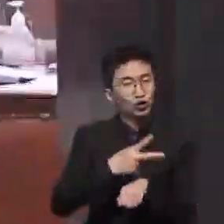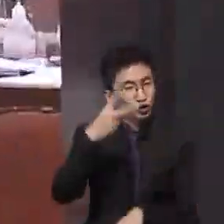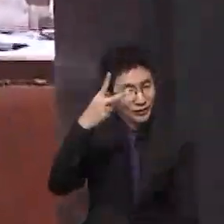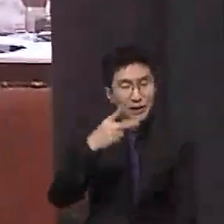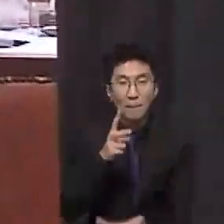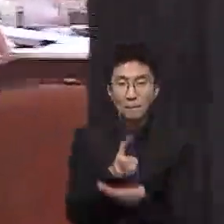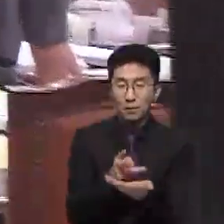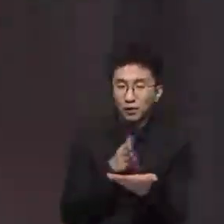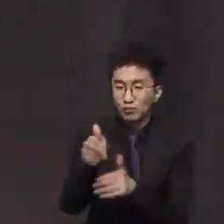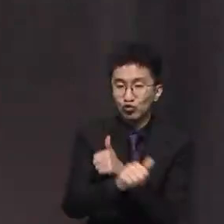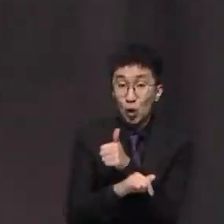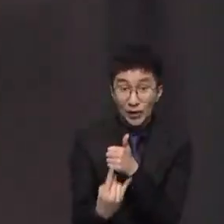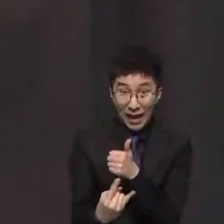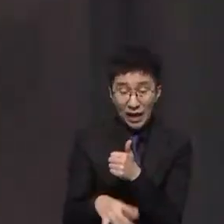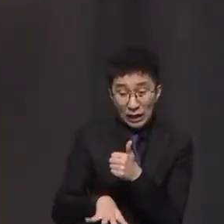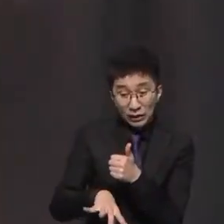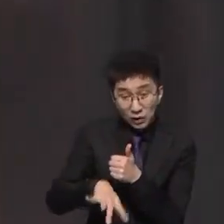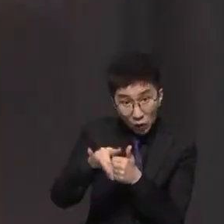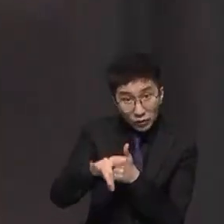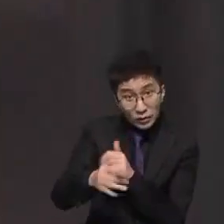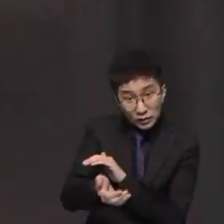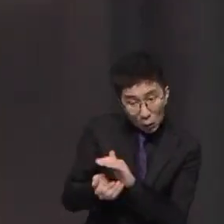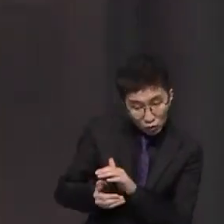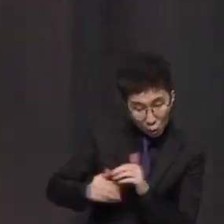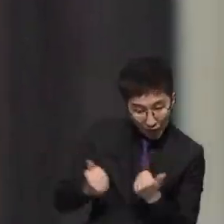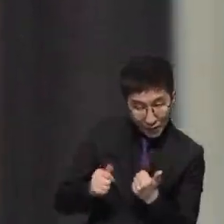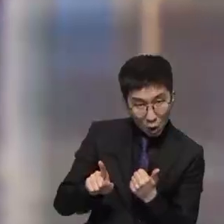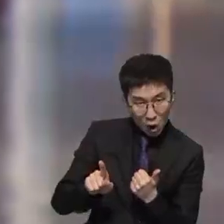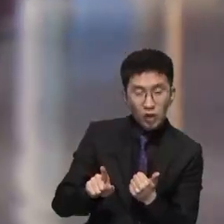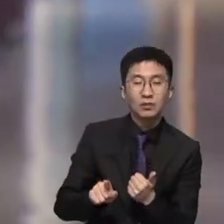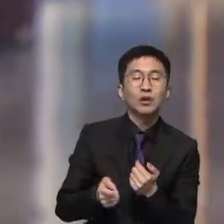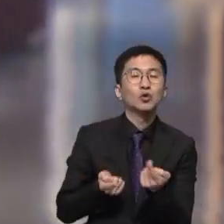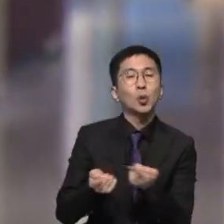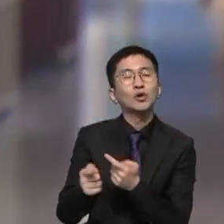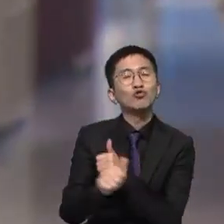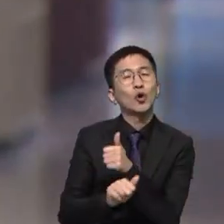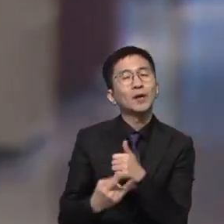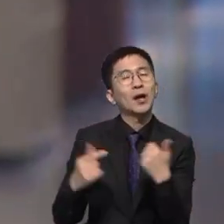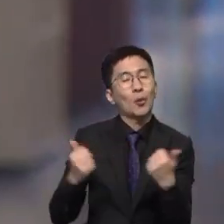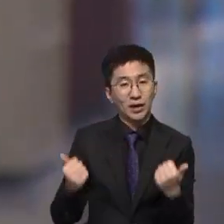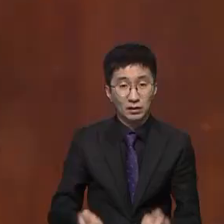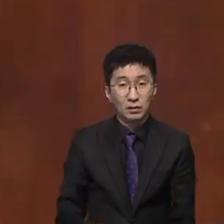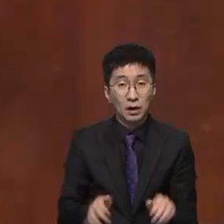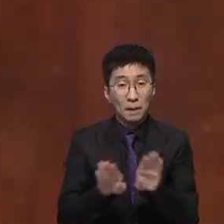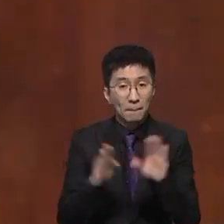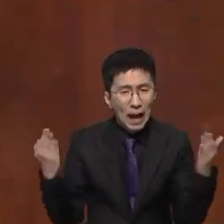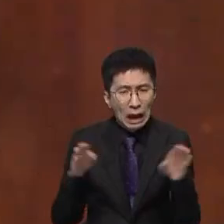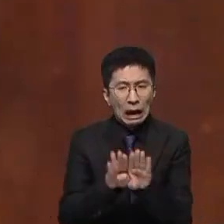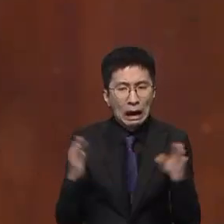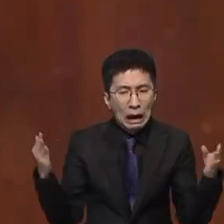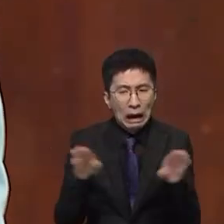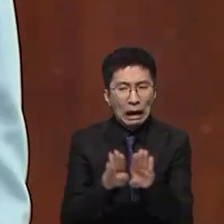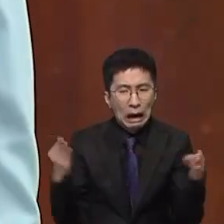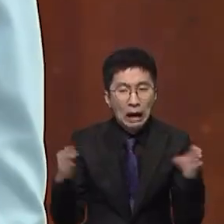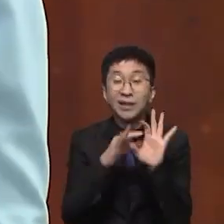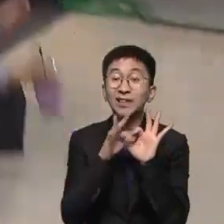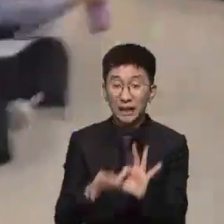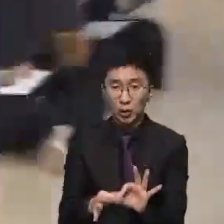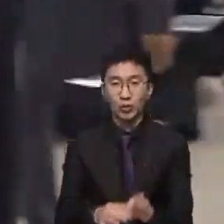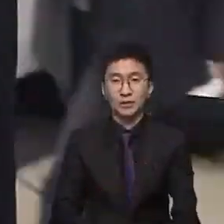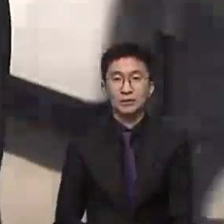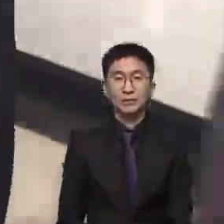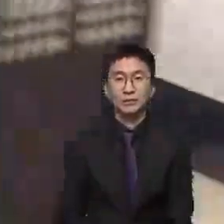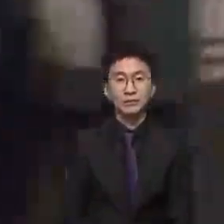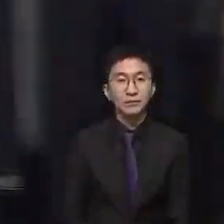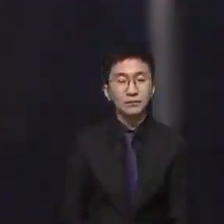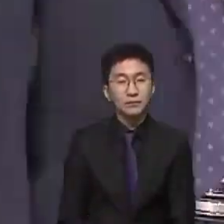법사위 통과의 첫 관문인 법안 심사 소위가 개의됩니다. 정회와 속개를 반복하며 신경전을 벌이던 중